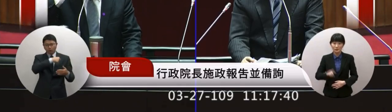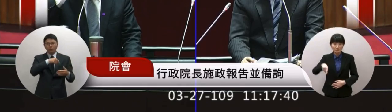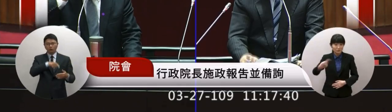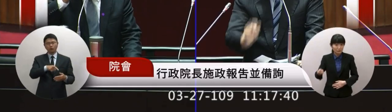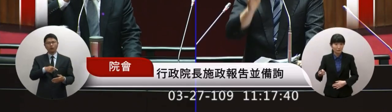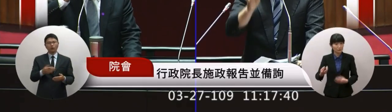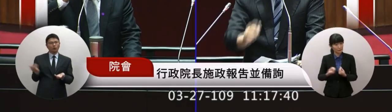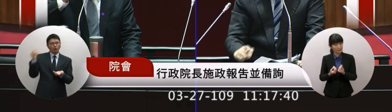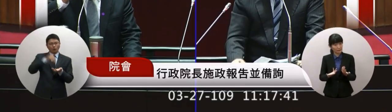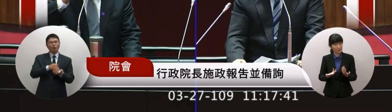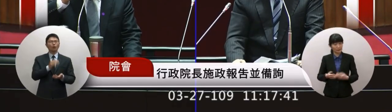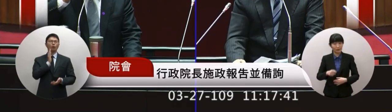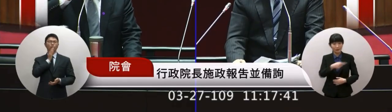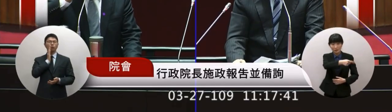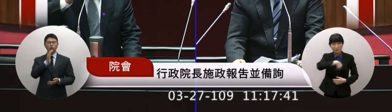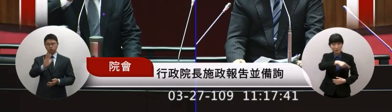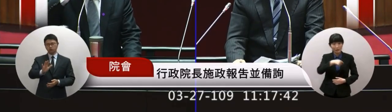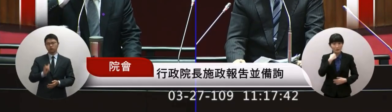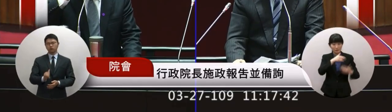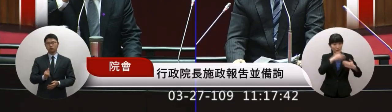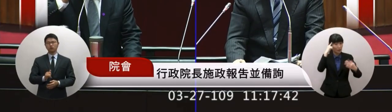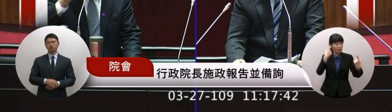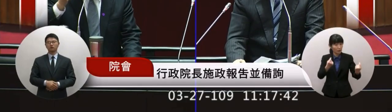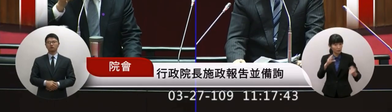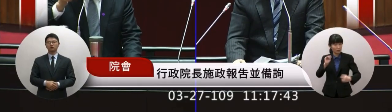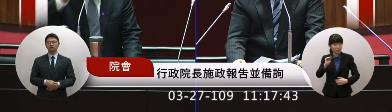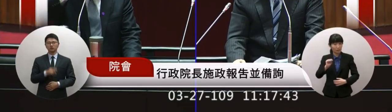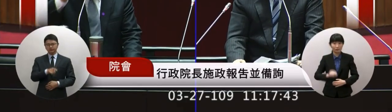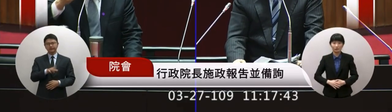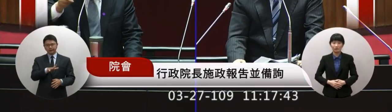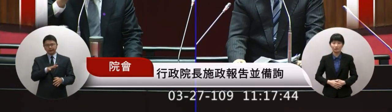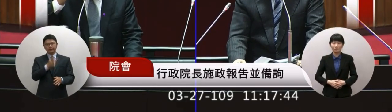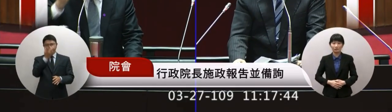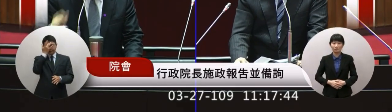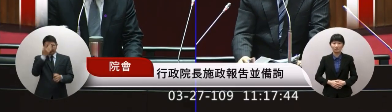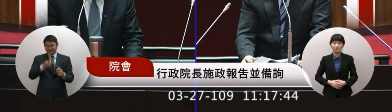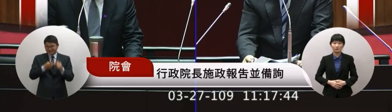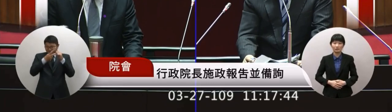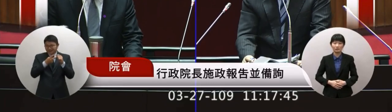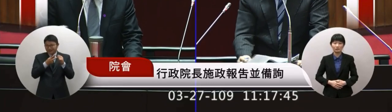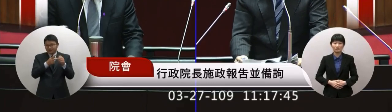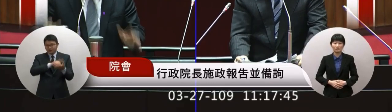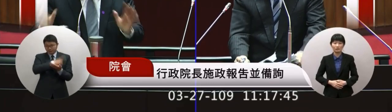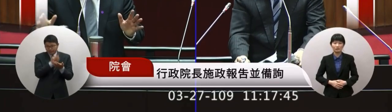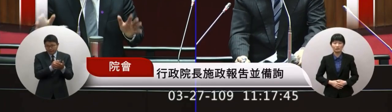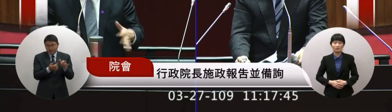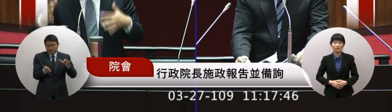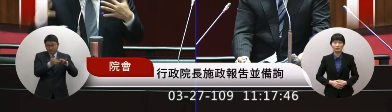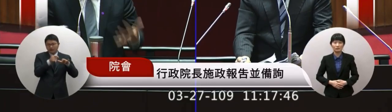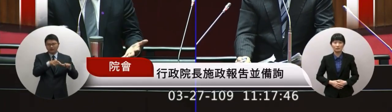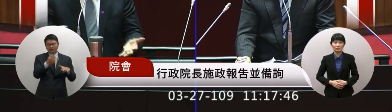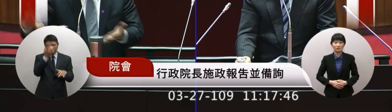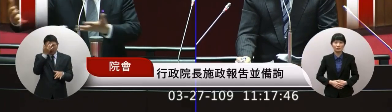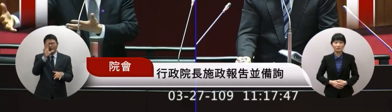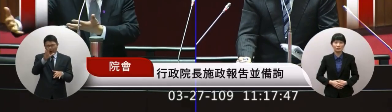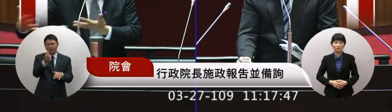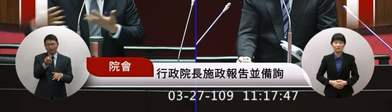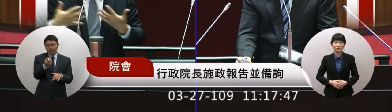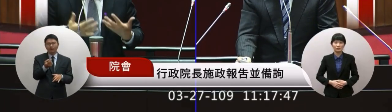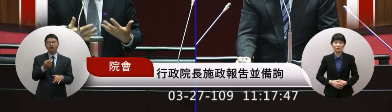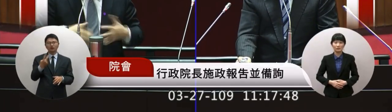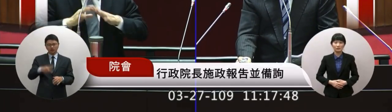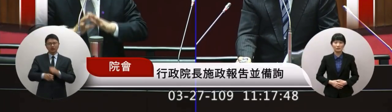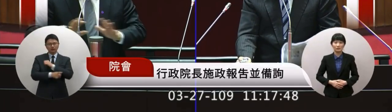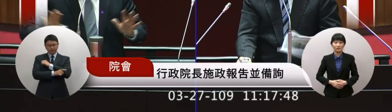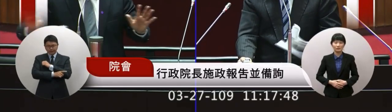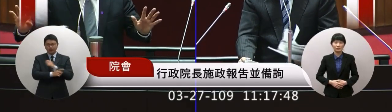来， 虽然 有没有默契嘛？ 虽然一波三折，第二趟也是一波三折，但总算也